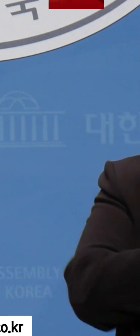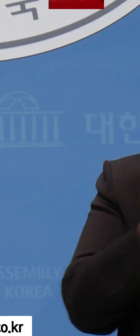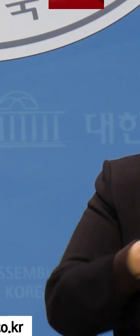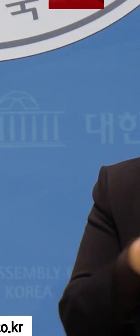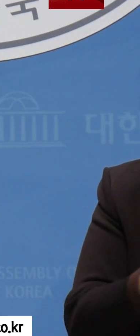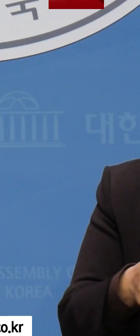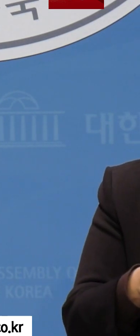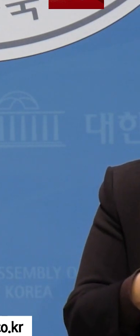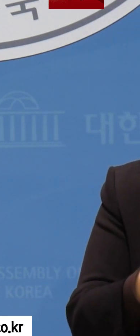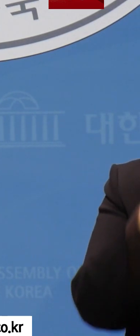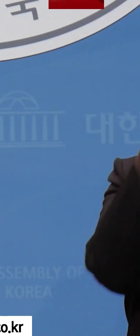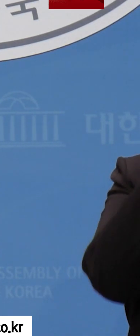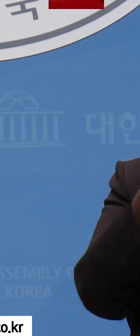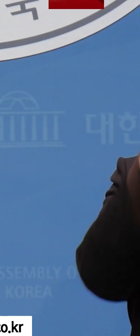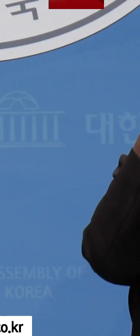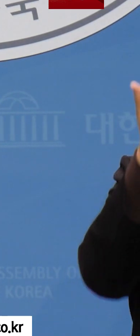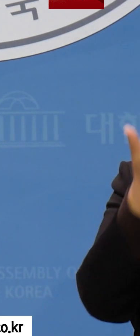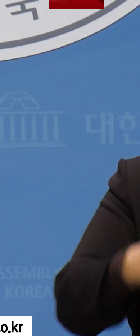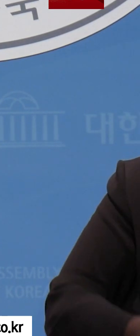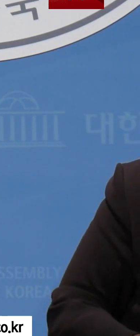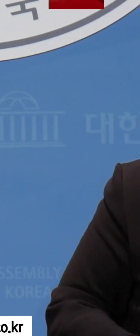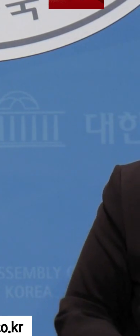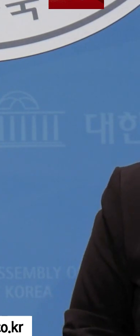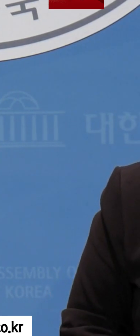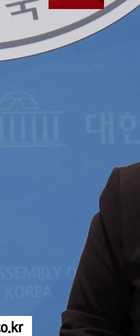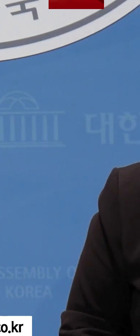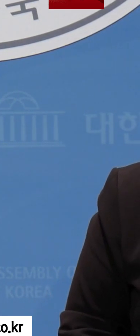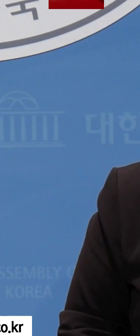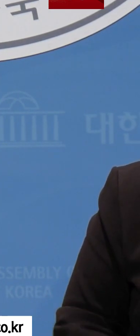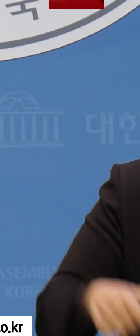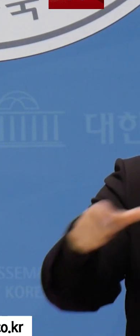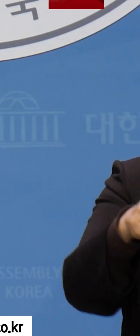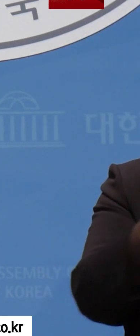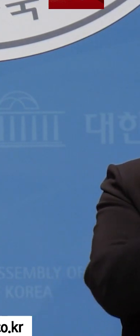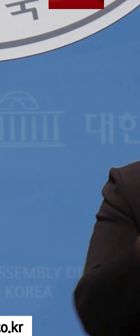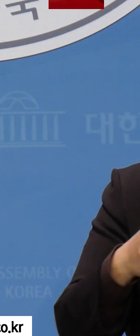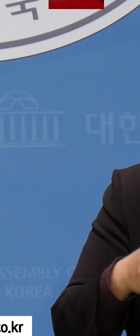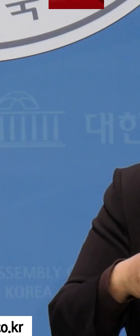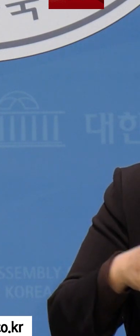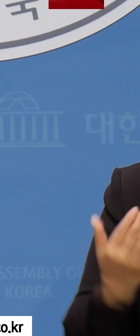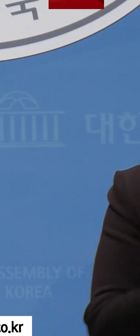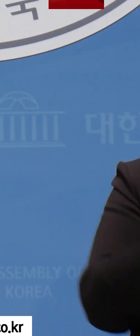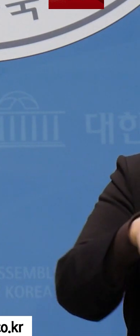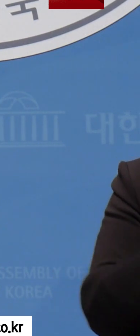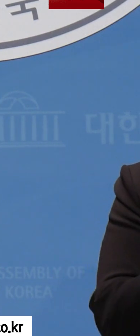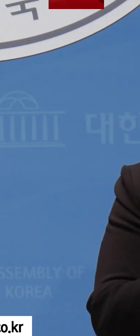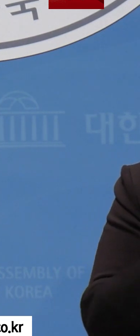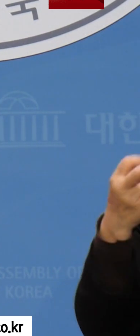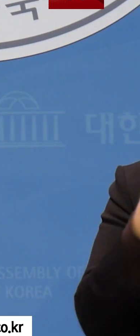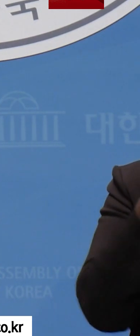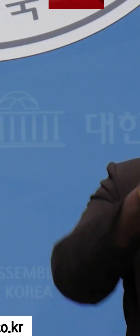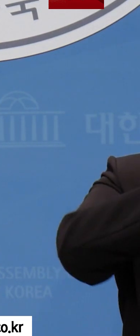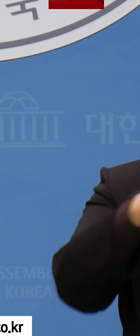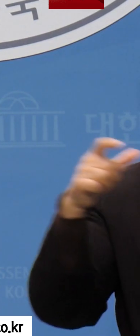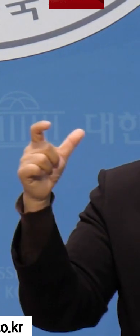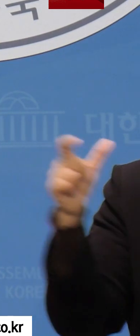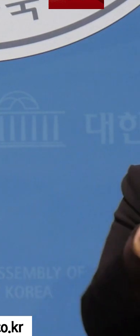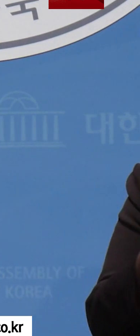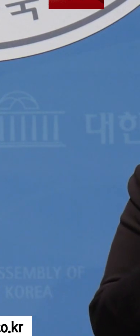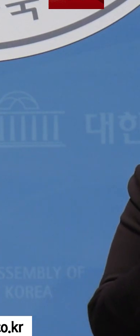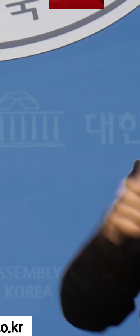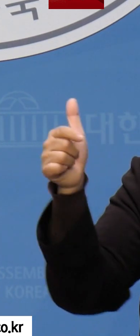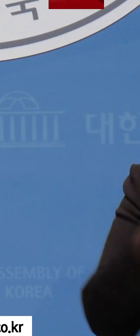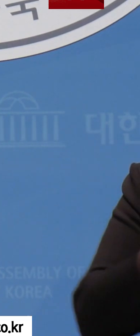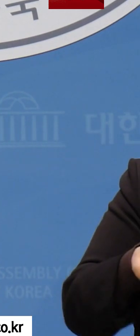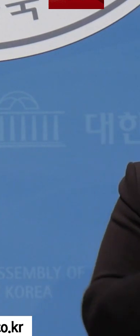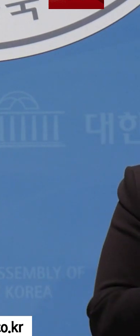필요합니다. 지역주도 균형발전을 실현하고 수도권 인구 집중도를 50% 이하로 낮추겠다는